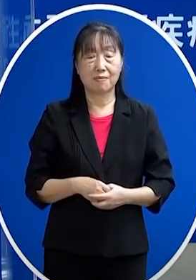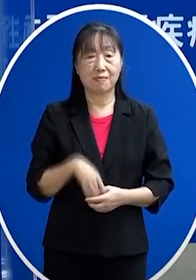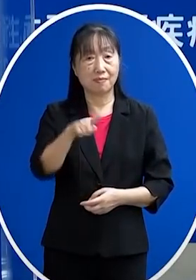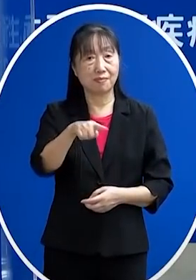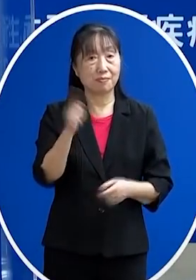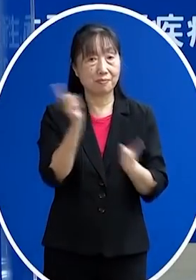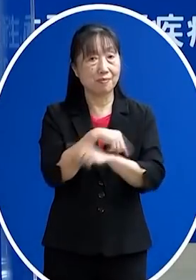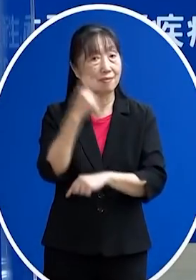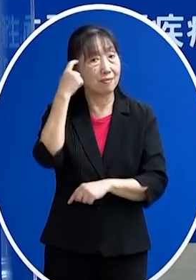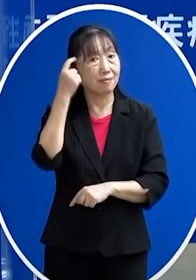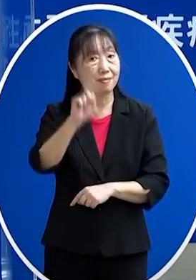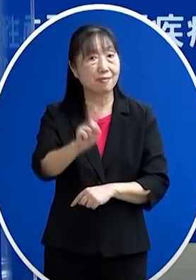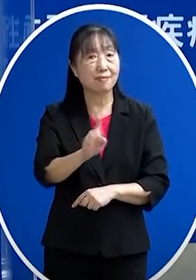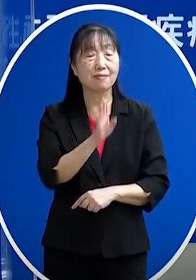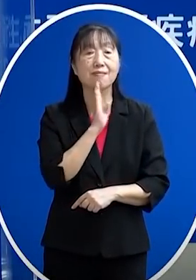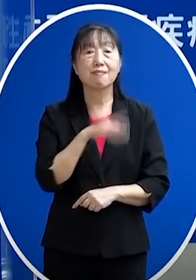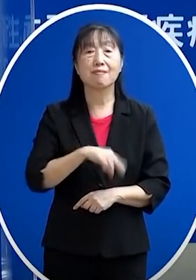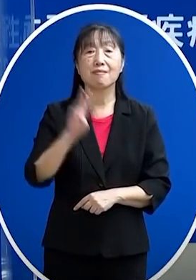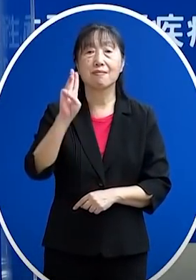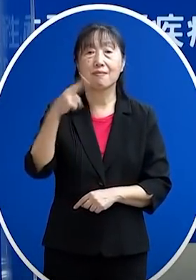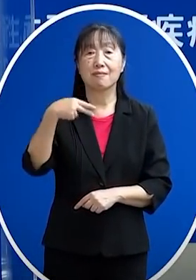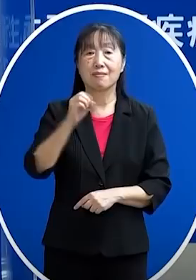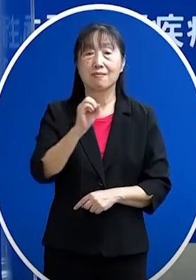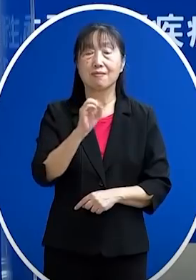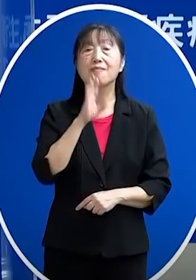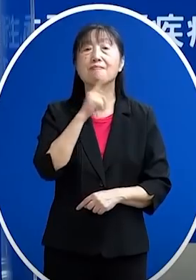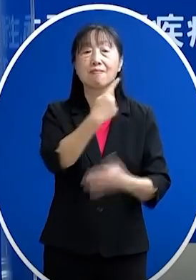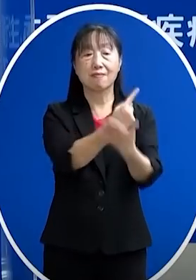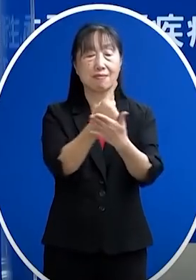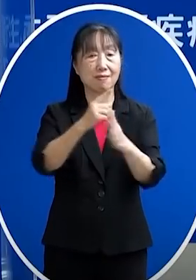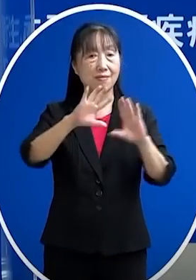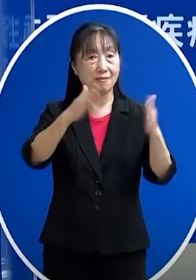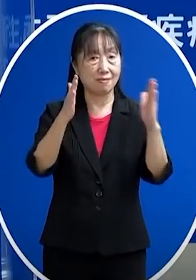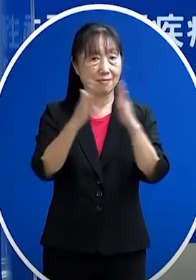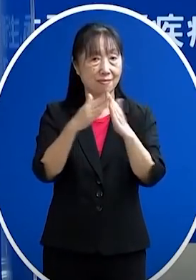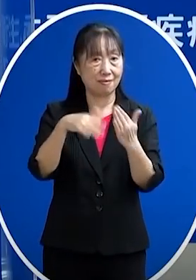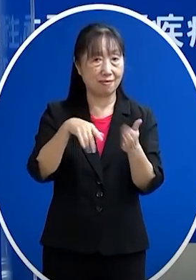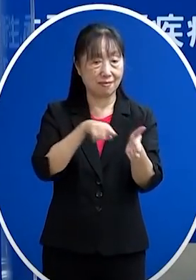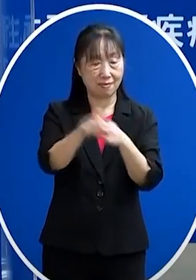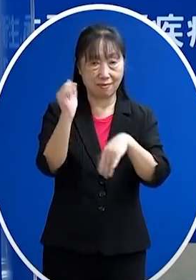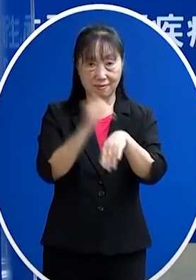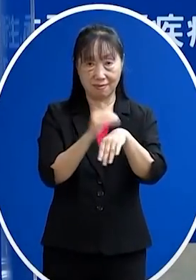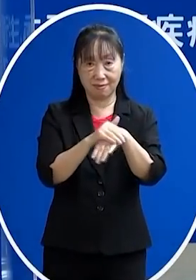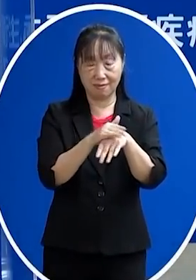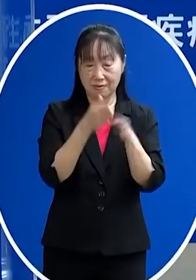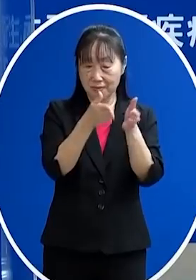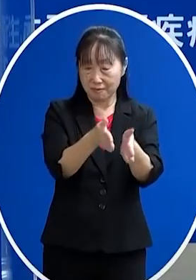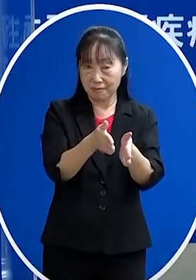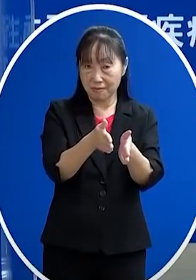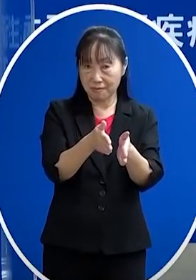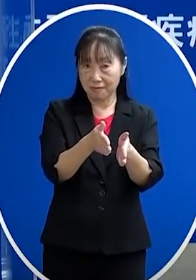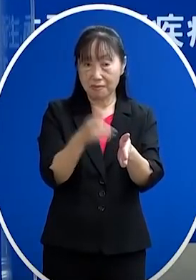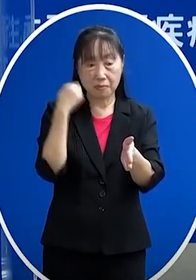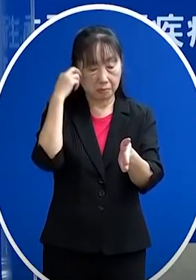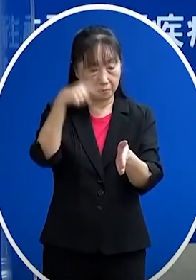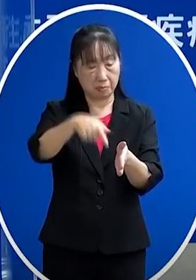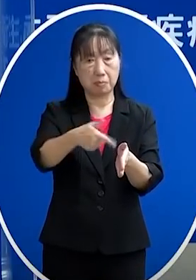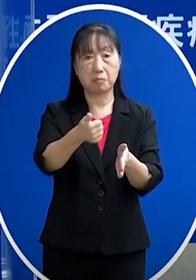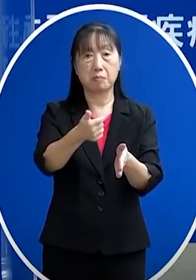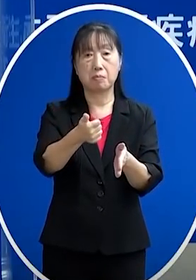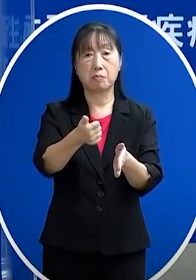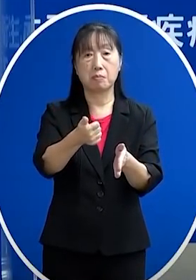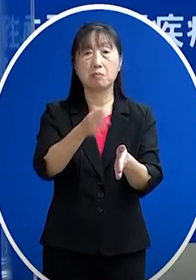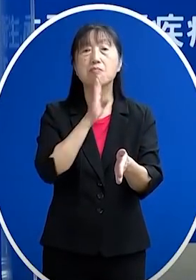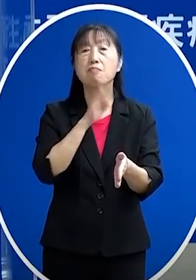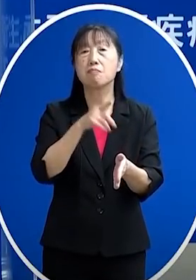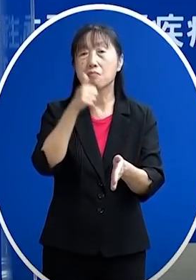在 WHO 这样的一个各国的专家被认为就是说应该是相对认为是优秀